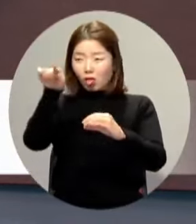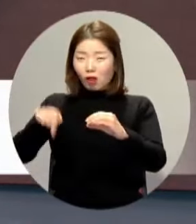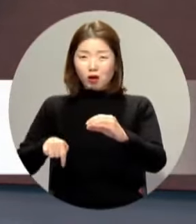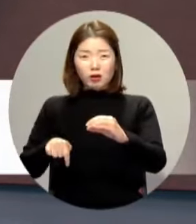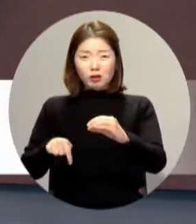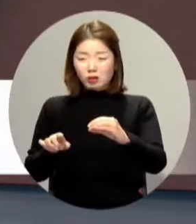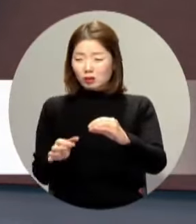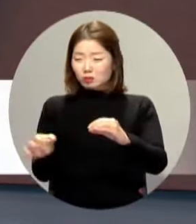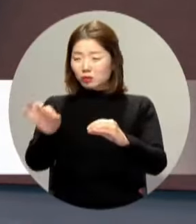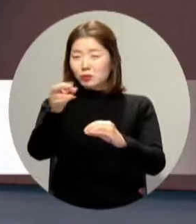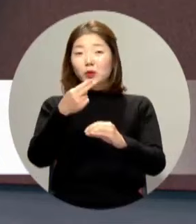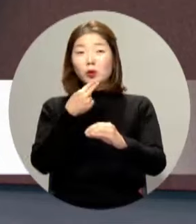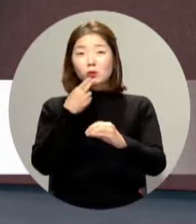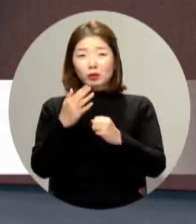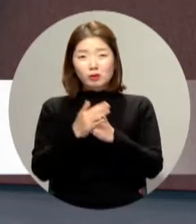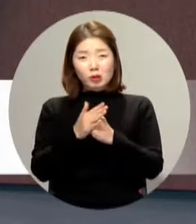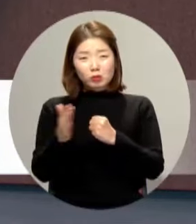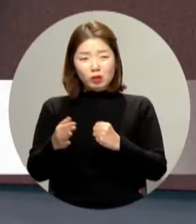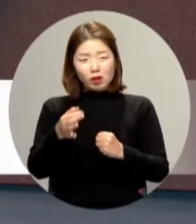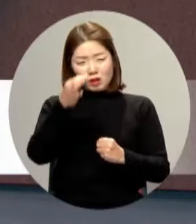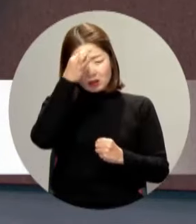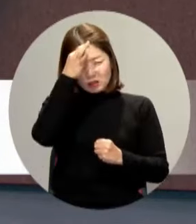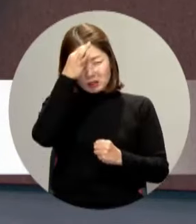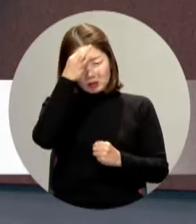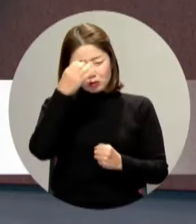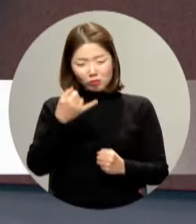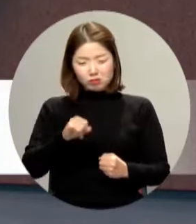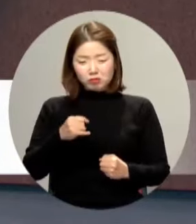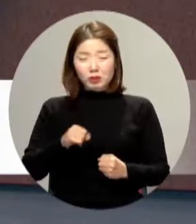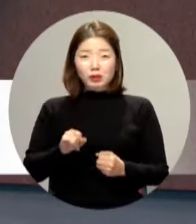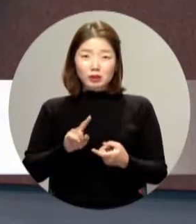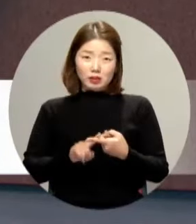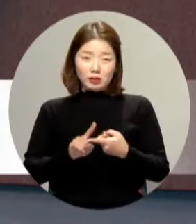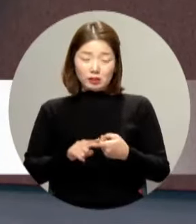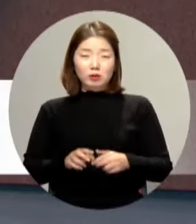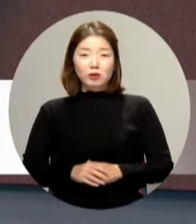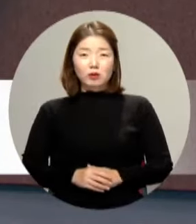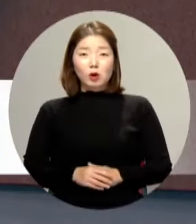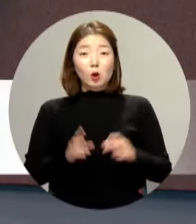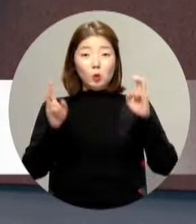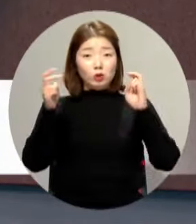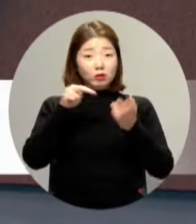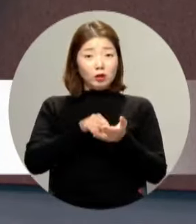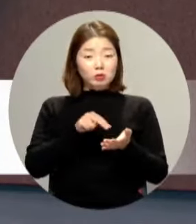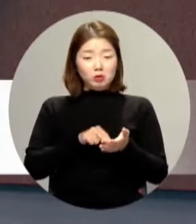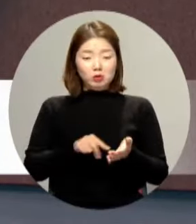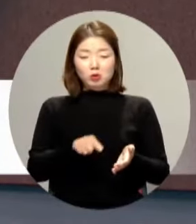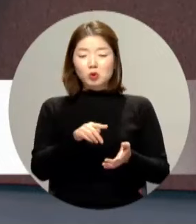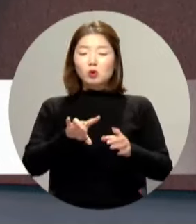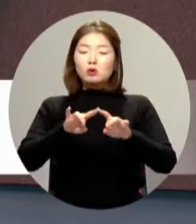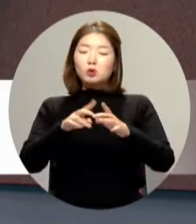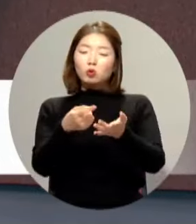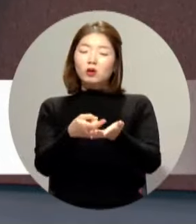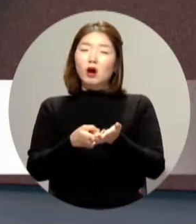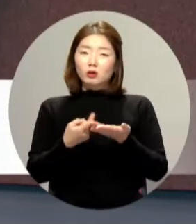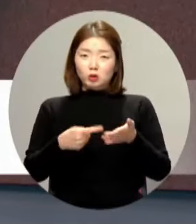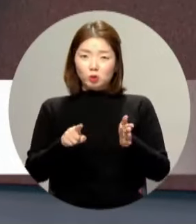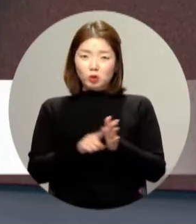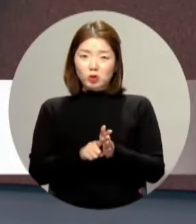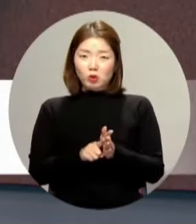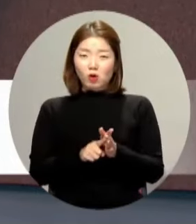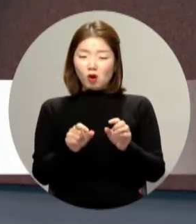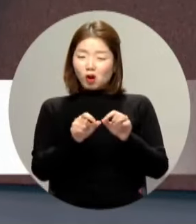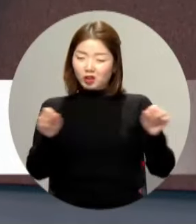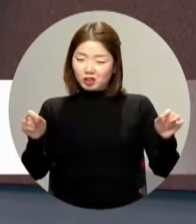부분에 열선을 깔지 않아 재기능을 못한다는 소비자 지적인데요. 업체 측은 소비 전력을 줄이기 위해 열선